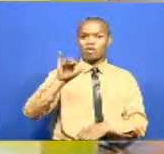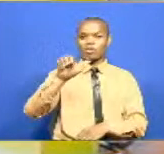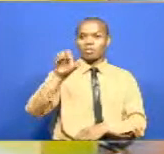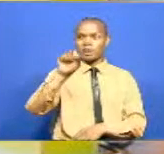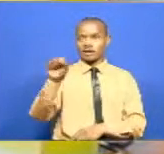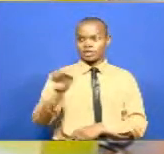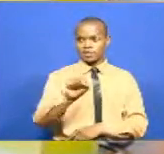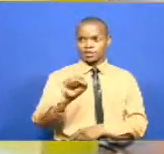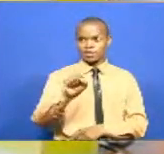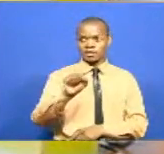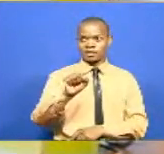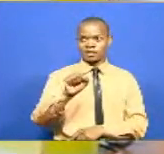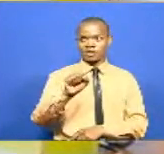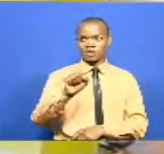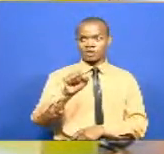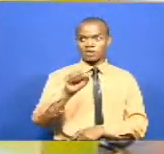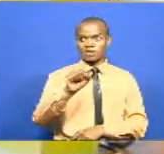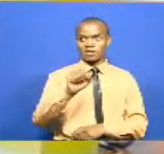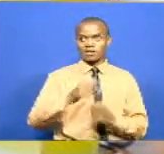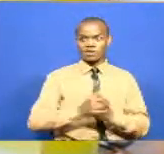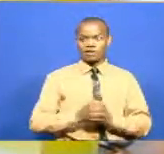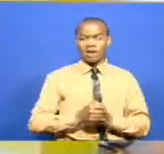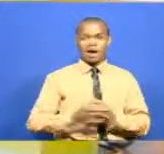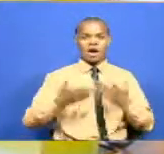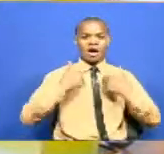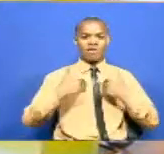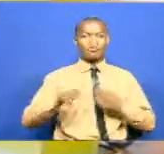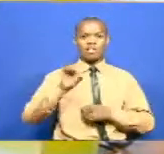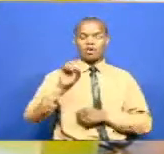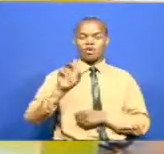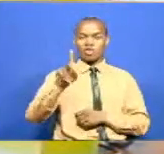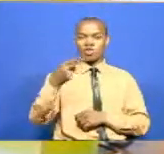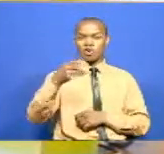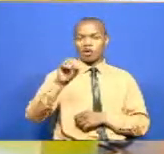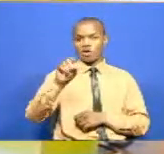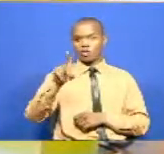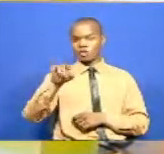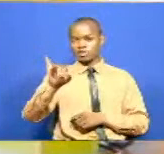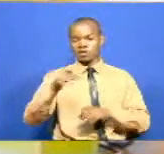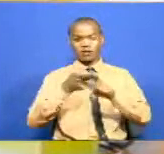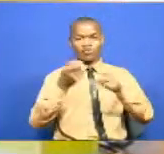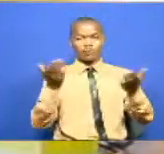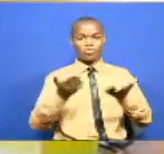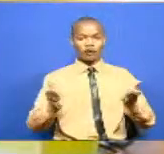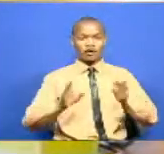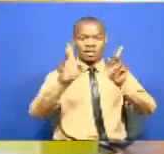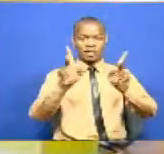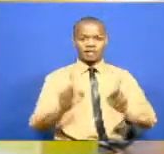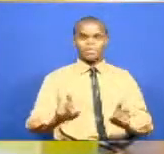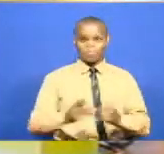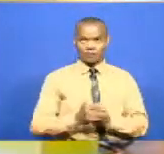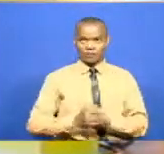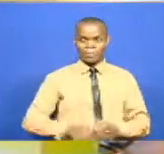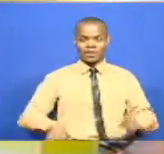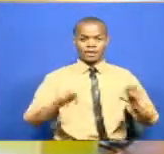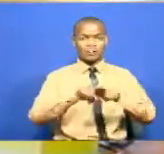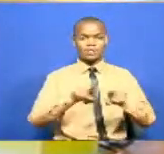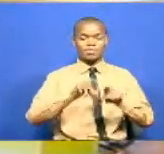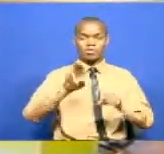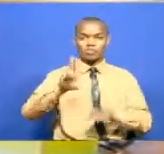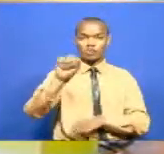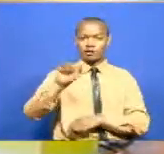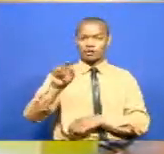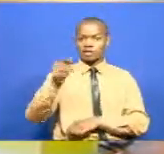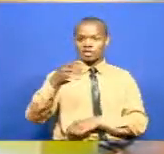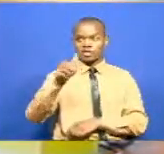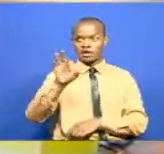Korondela. Alafu Okohozi anasema anatazama kutoka eneo la Kisumu. Alafu Amaganga Mustafa, ya mwisho kabisa